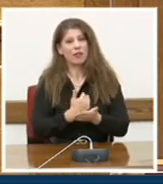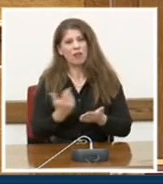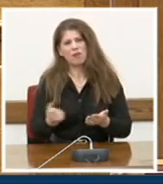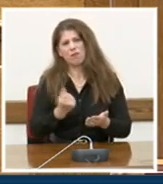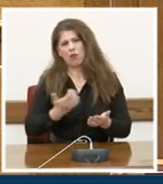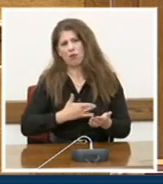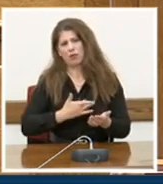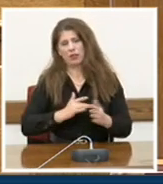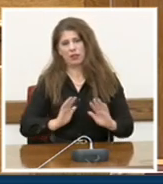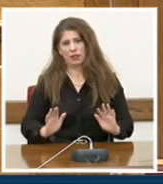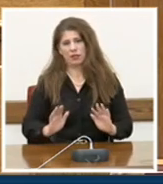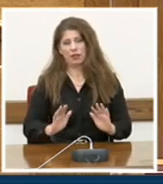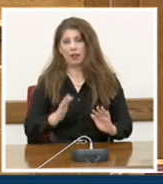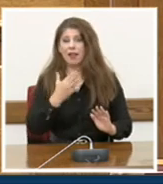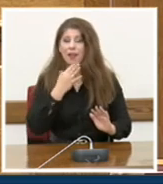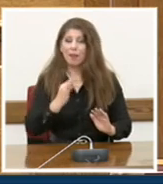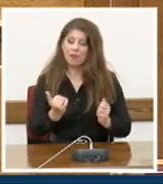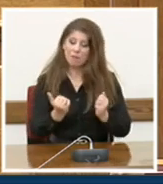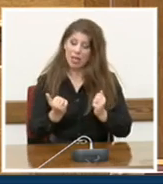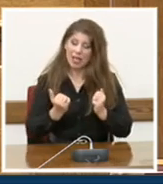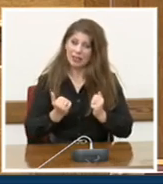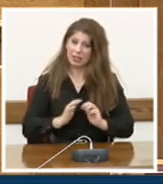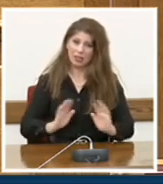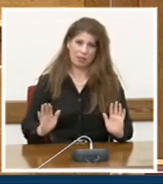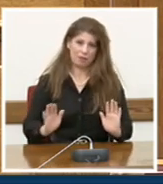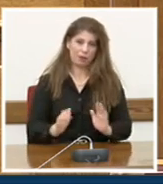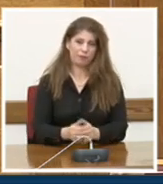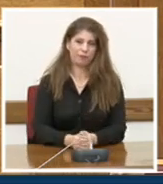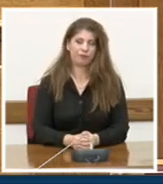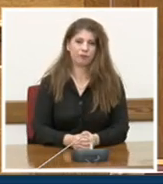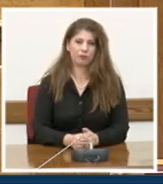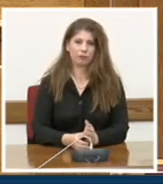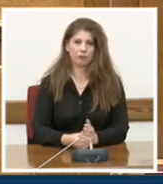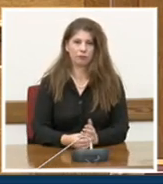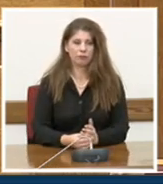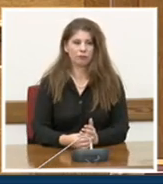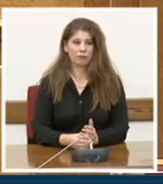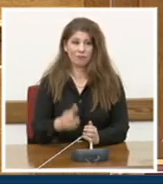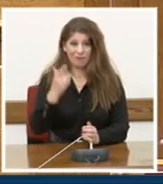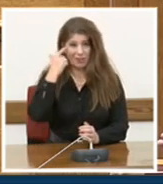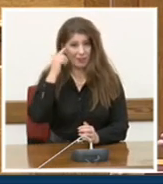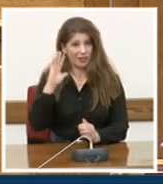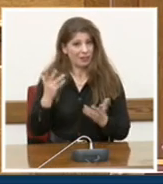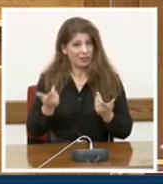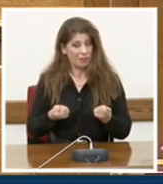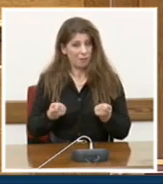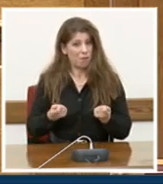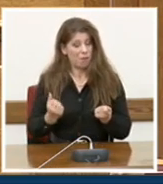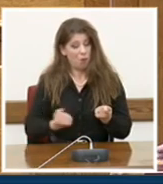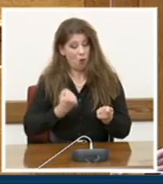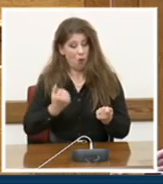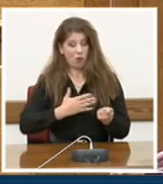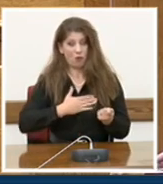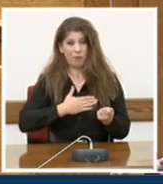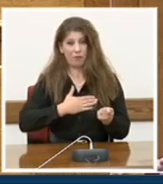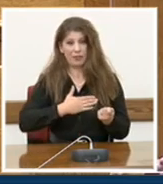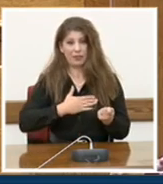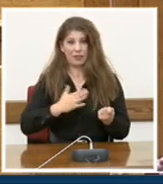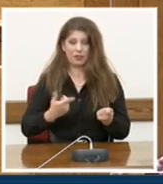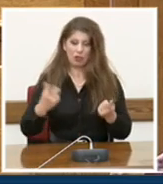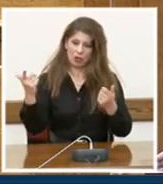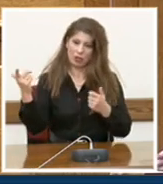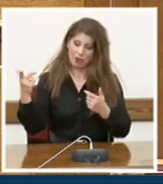ψυχής, επειδή πιεστήκαμε. Δεν ξέρω βέβαια τι πόνο ψυχής είχε ο κύριος Κατρούγκαλος όταν έκοβε τις